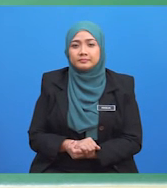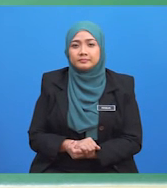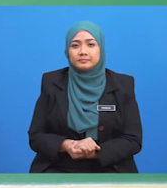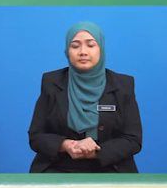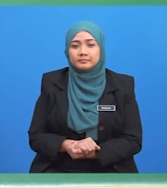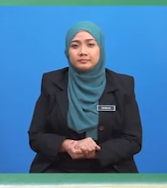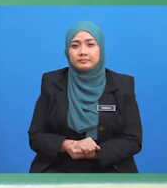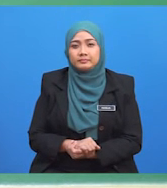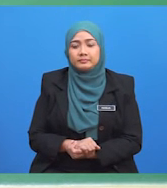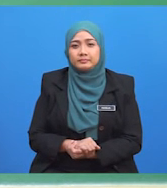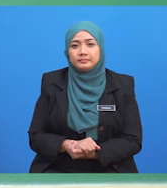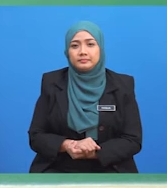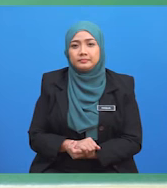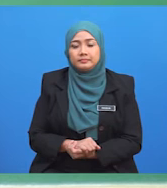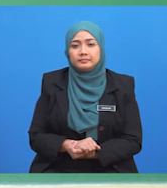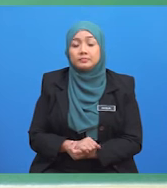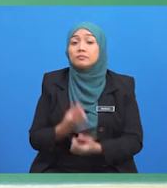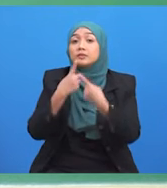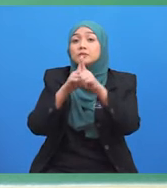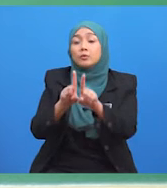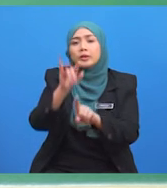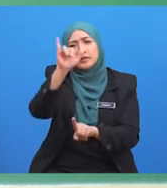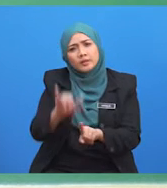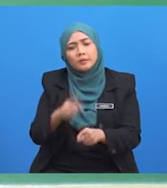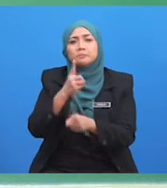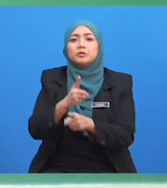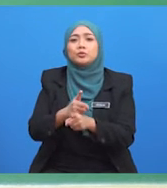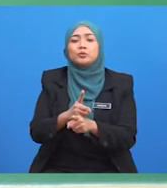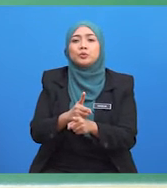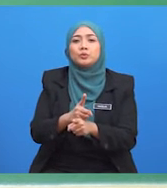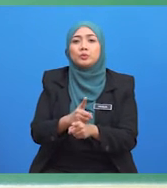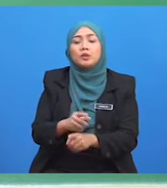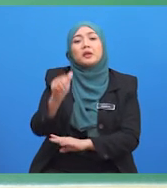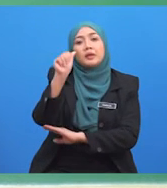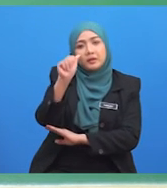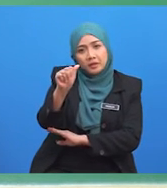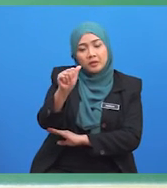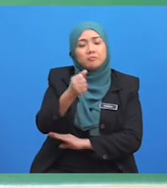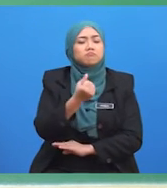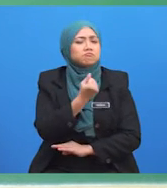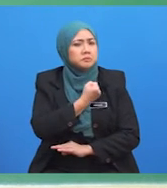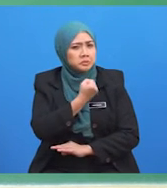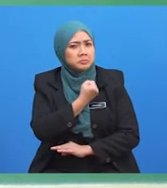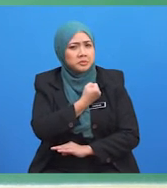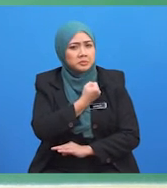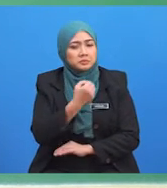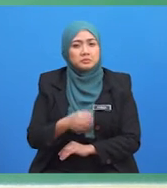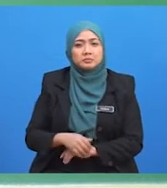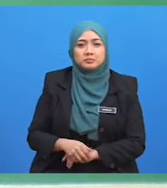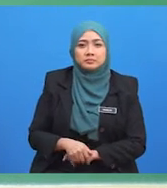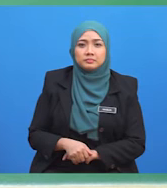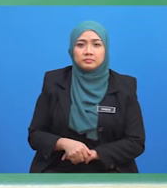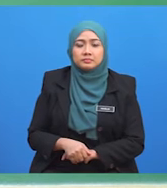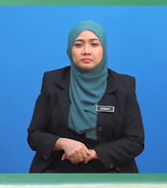sudah, jom kita semak sama-sama. Jawapannya adalah A. Kecewa. Bagus